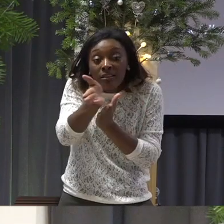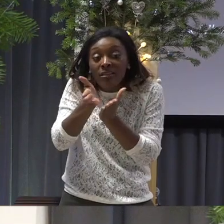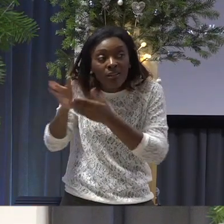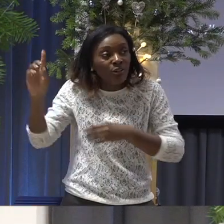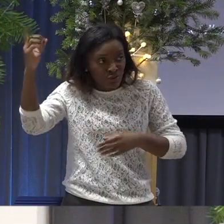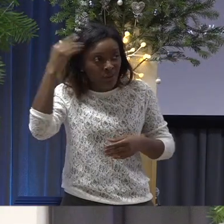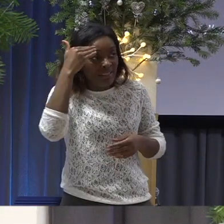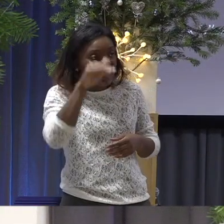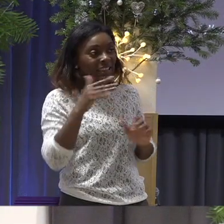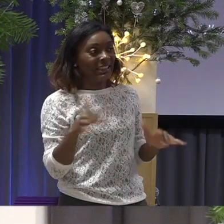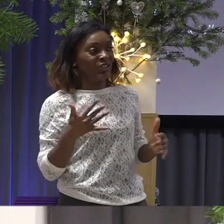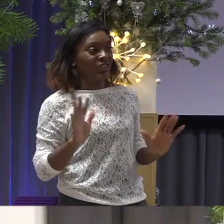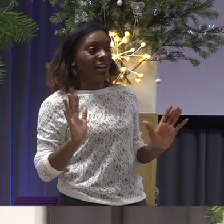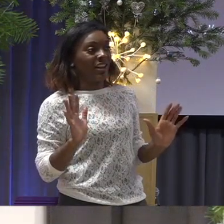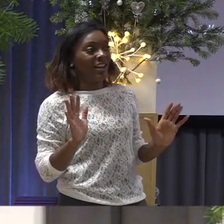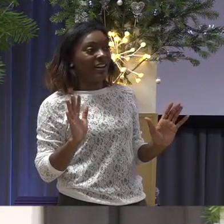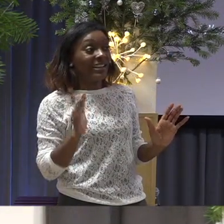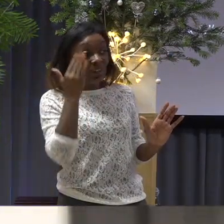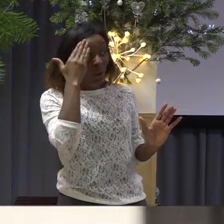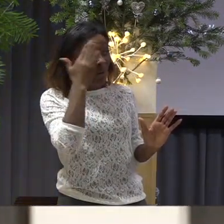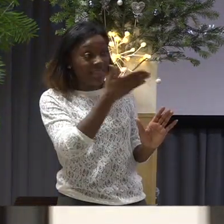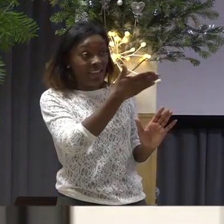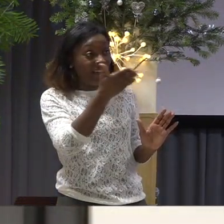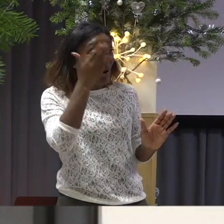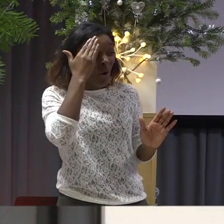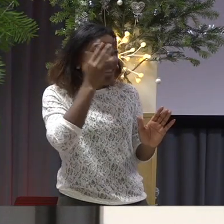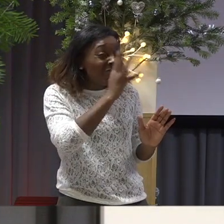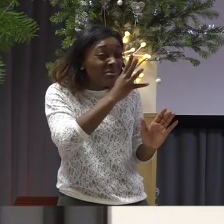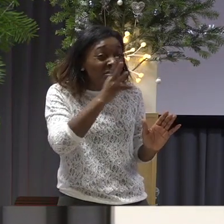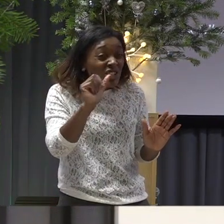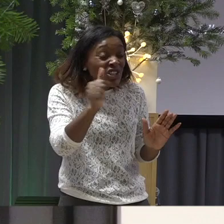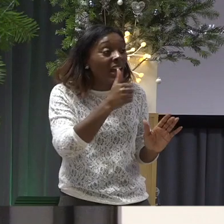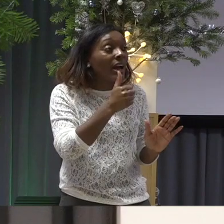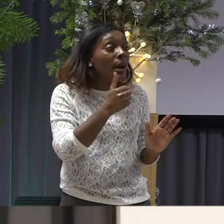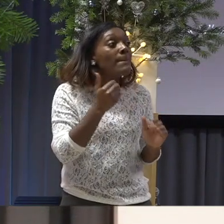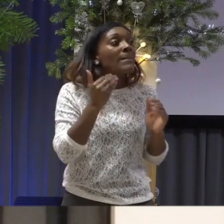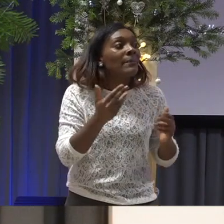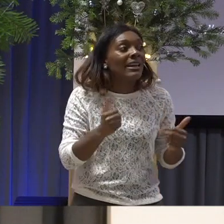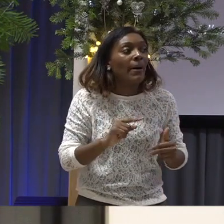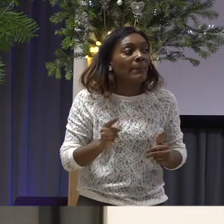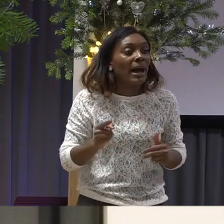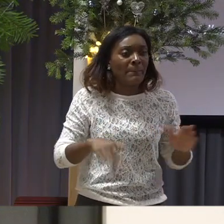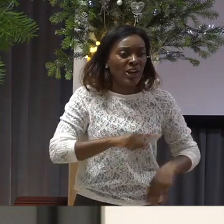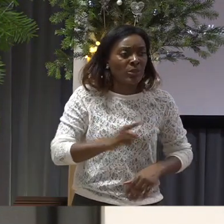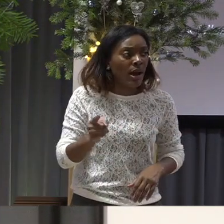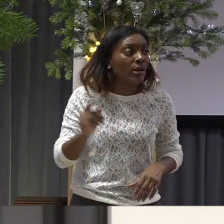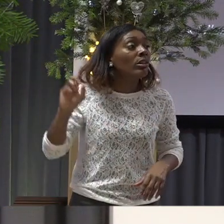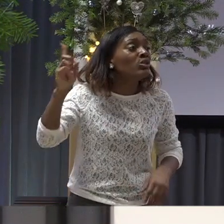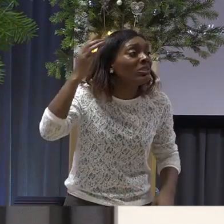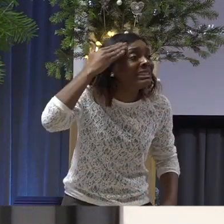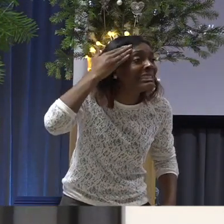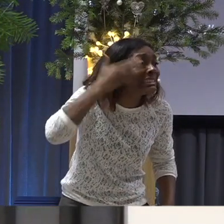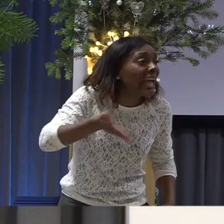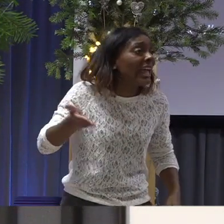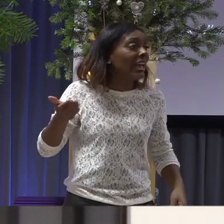dans ses voies. Autrement dit, je suis en train de dire, même quand ça ne marche pas, Dieu sait que ça n'a pas marché. Et